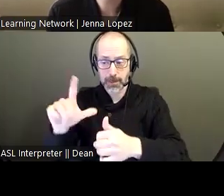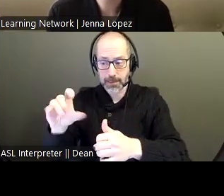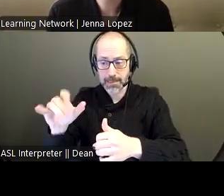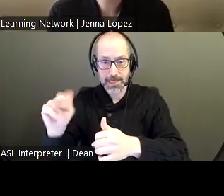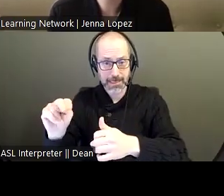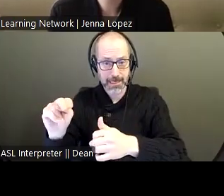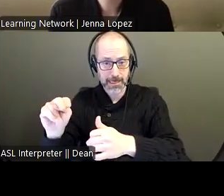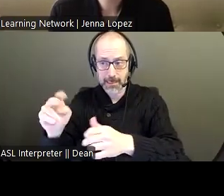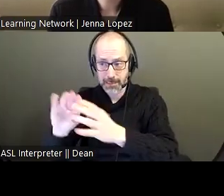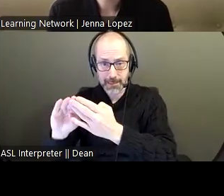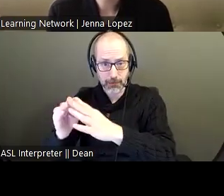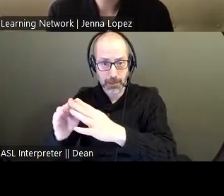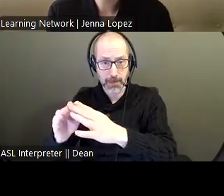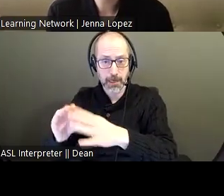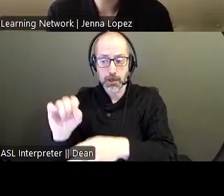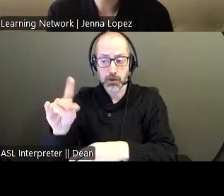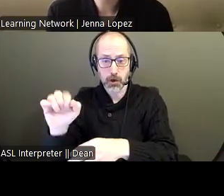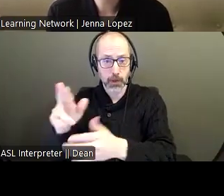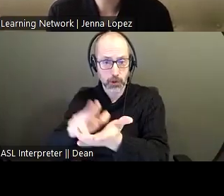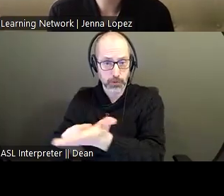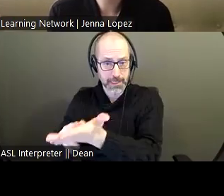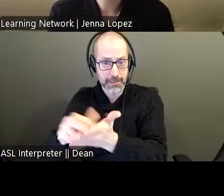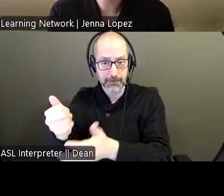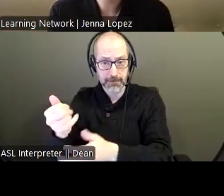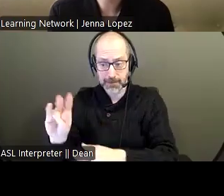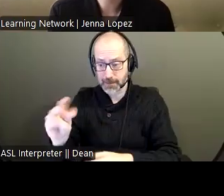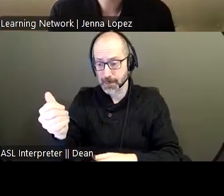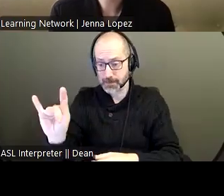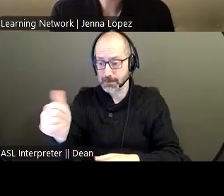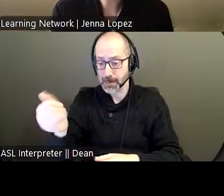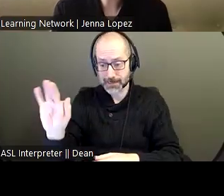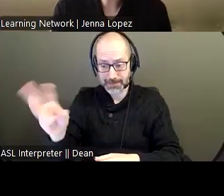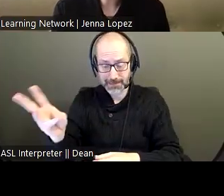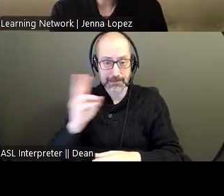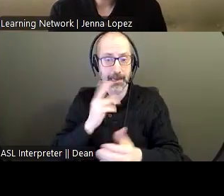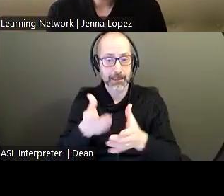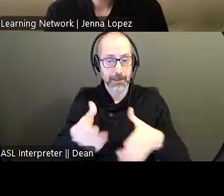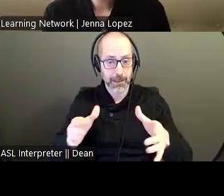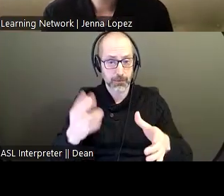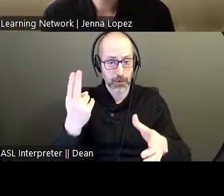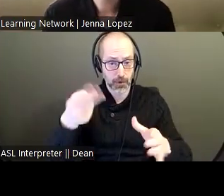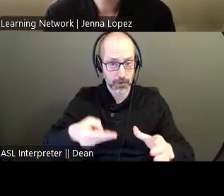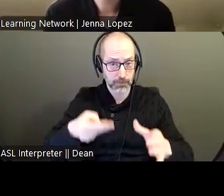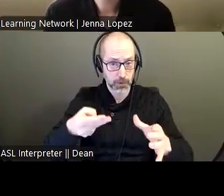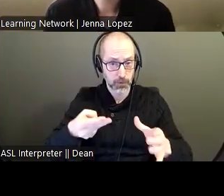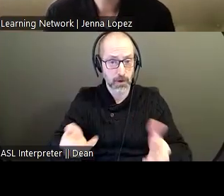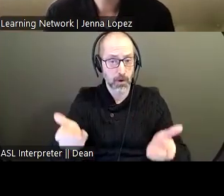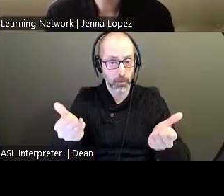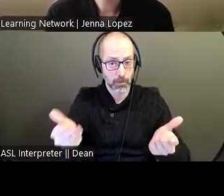Township et de Sombra de 1796, ainsi qu'au pacte Wampum du bol à une seule cuillère.